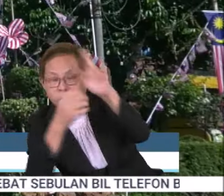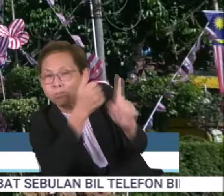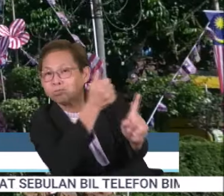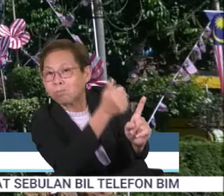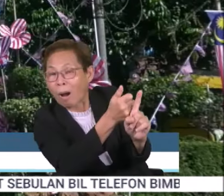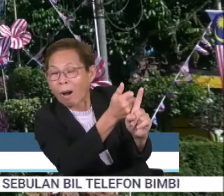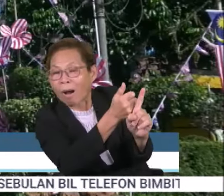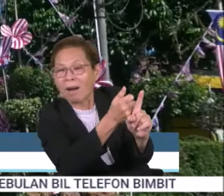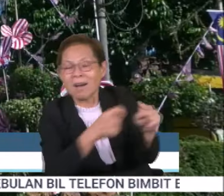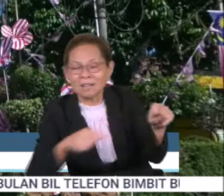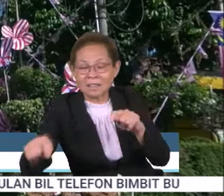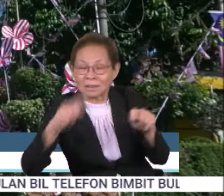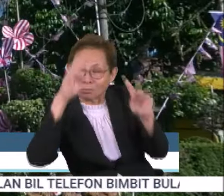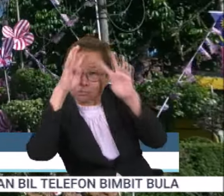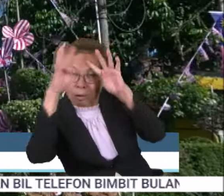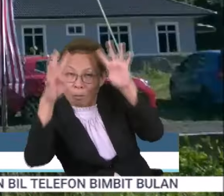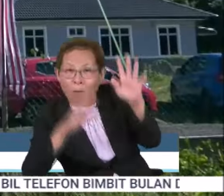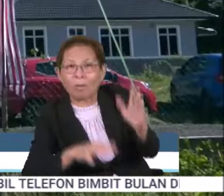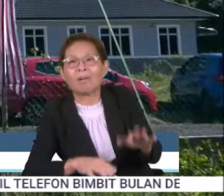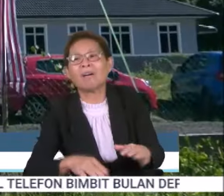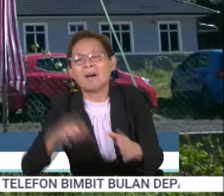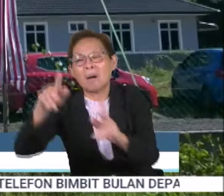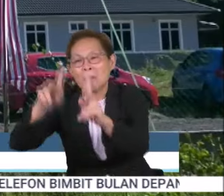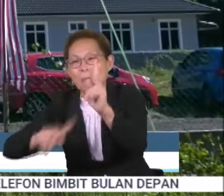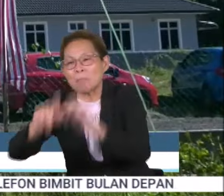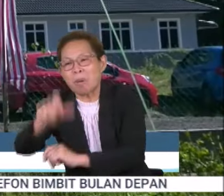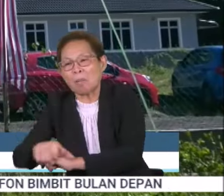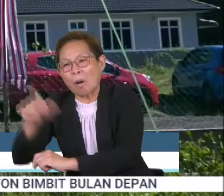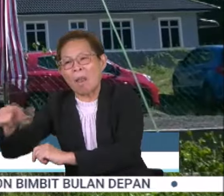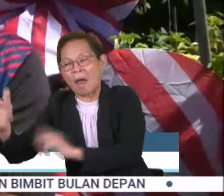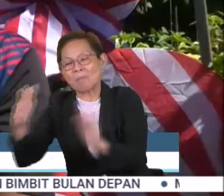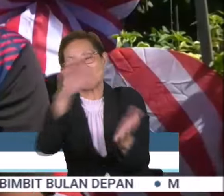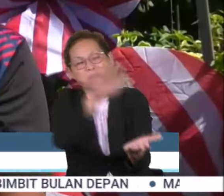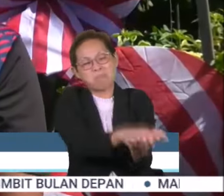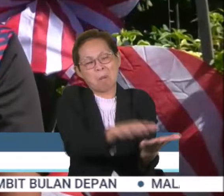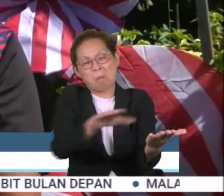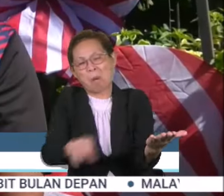malah tindakan kredit beliau menjadi ikutan penduduk lain